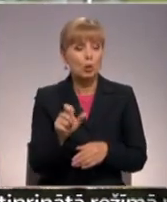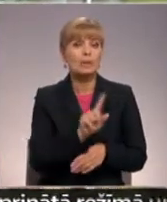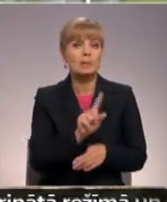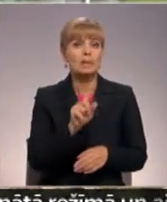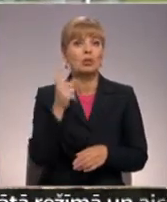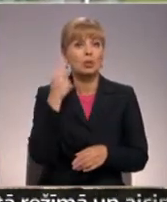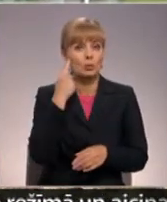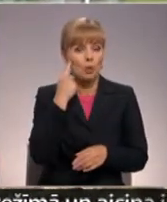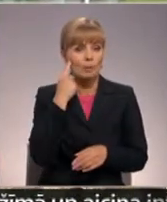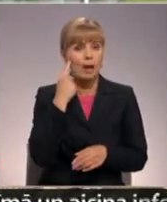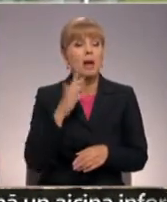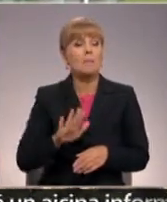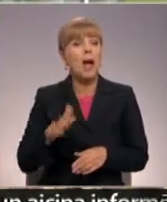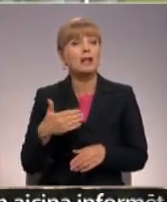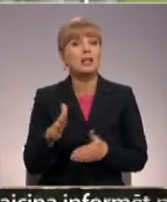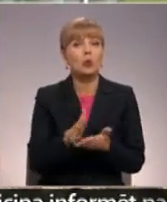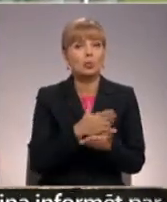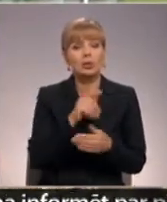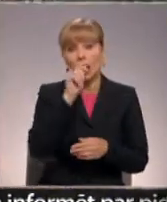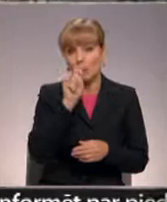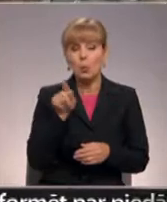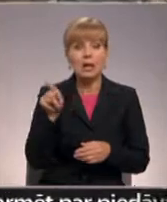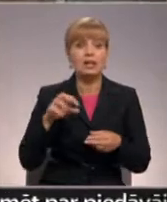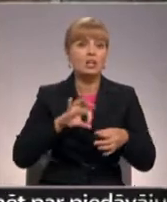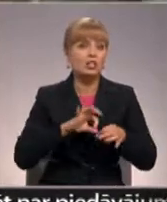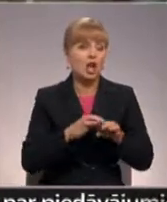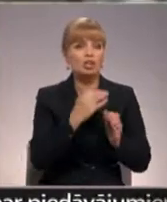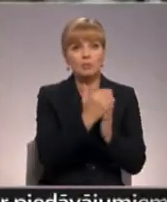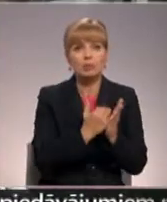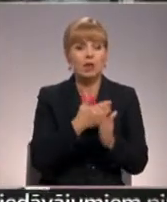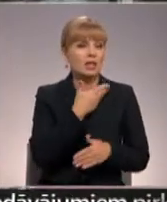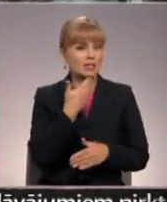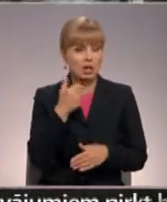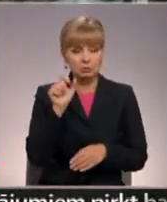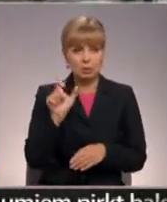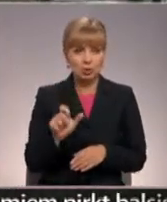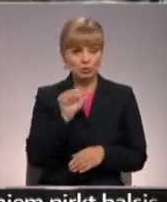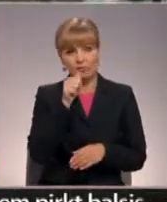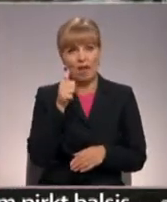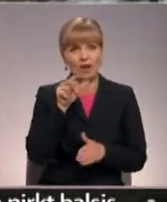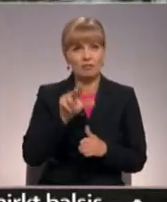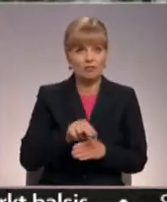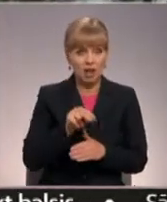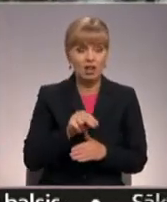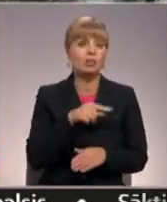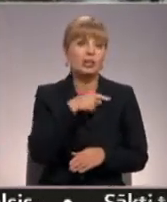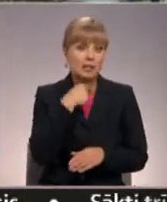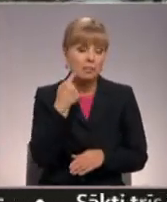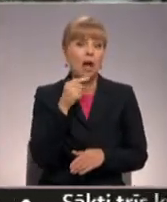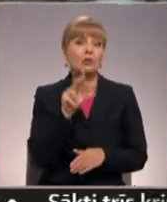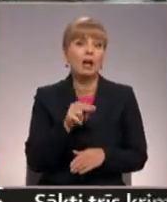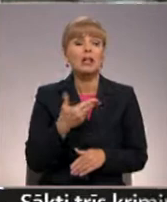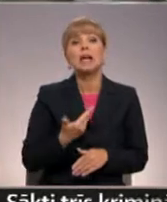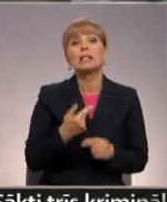Domāju par to, bērni nokārtoja, bet Ukrainā sarežģīti likumi. Neesmu pilsonis. Vai jūs gribētu vēlēt? Protams, ja